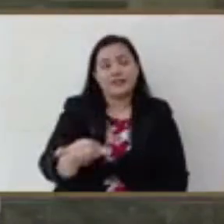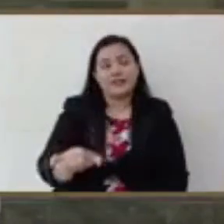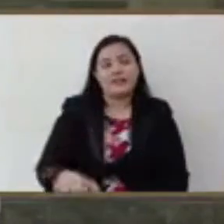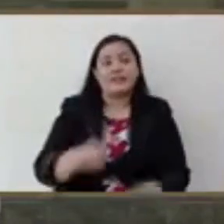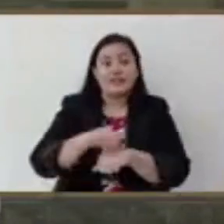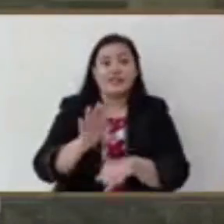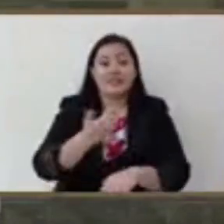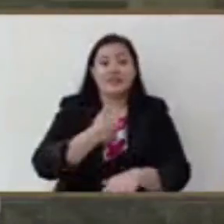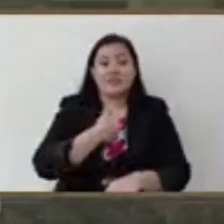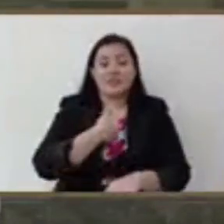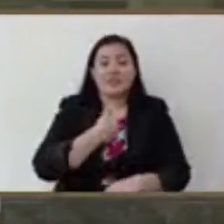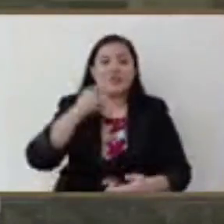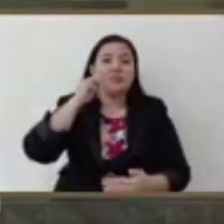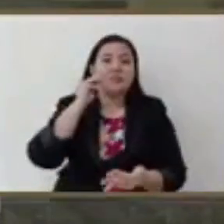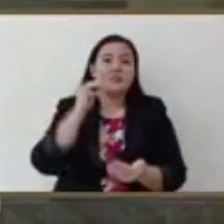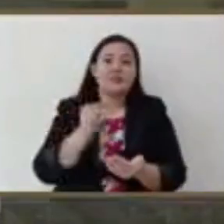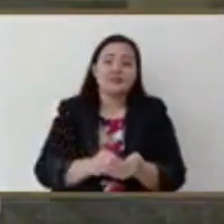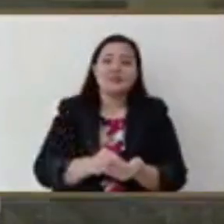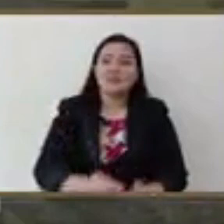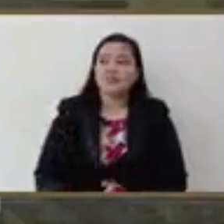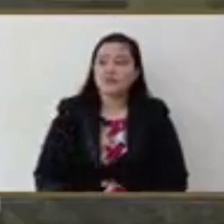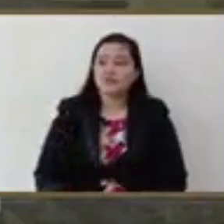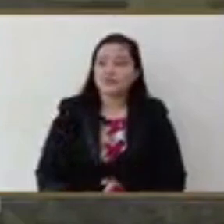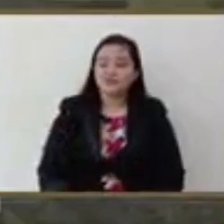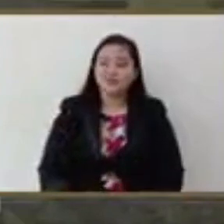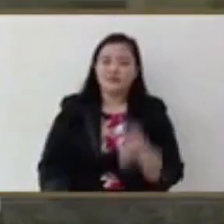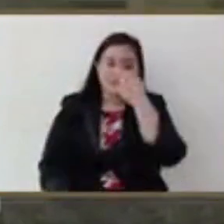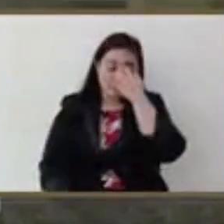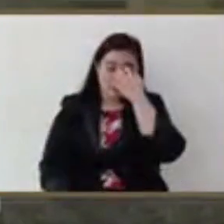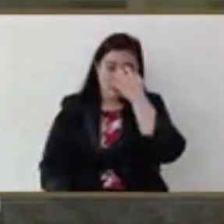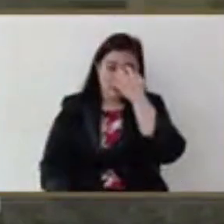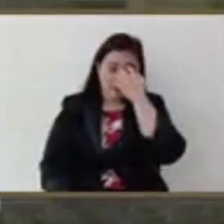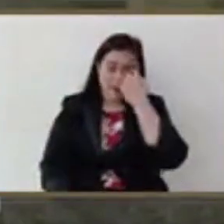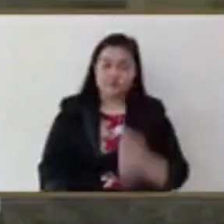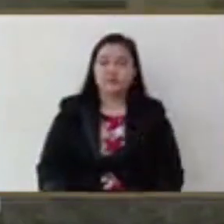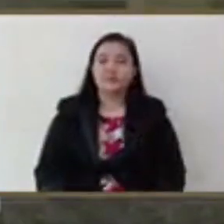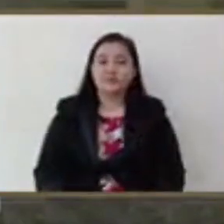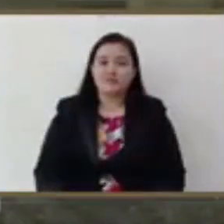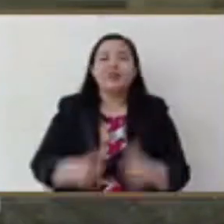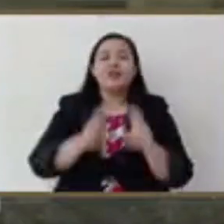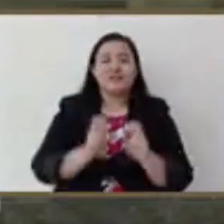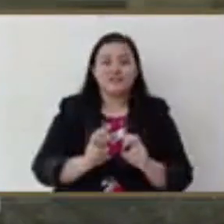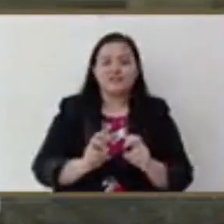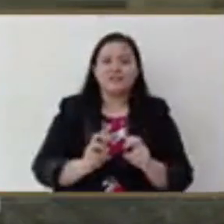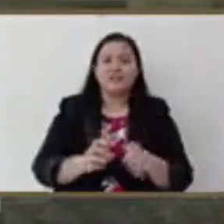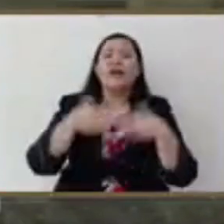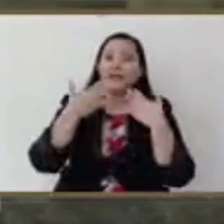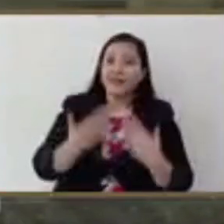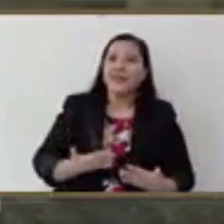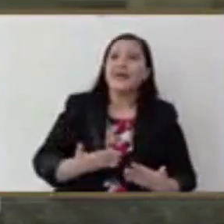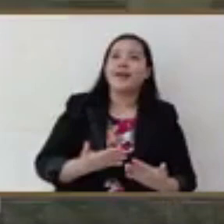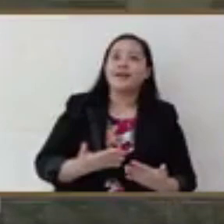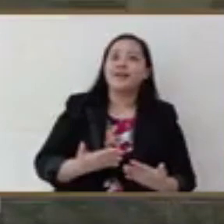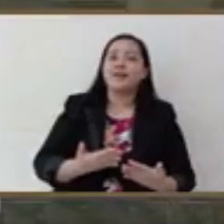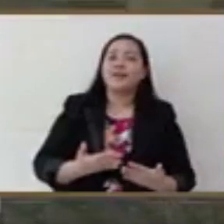In-introduce ang ating kagalang-galang. Sana pag-introduce sa kanya, ako yung nagpapasalamat po, nakasama po natin ang ating kagalang-galang na walang